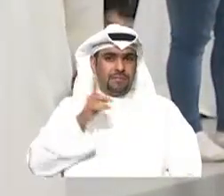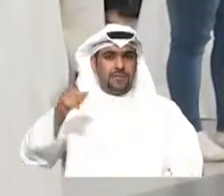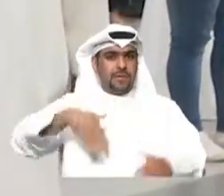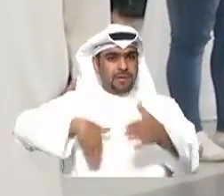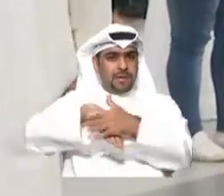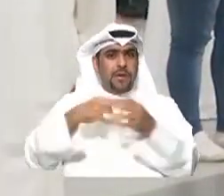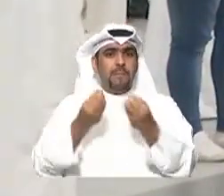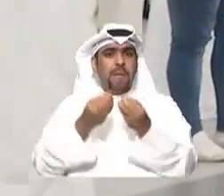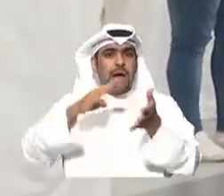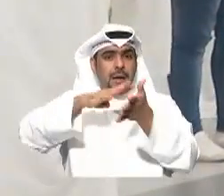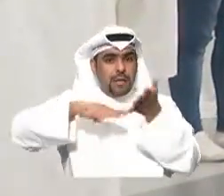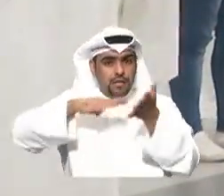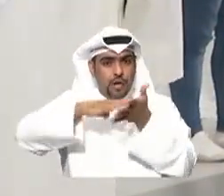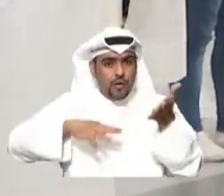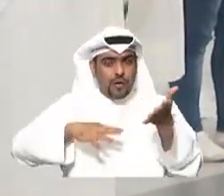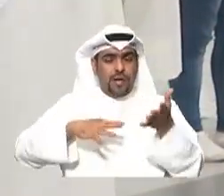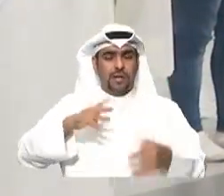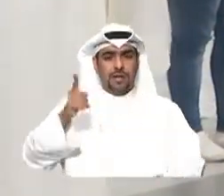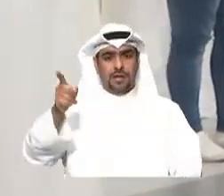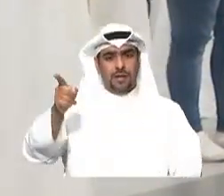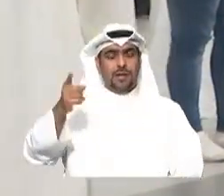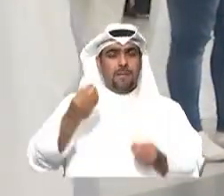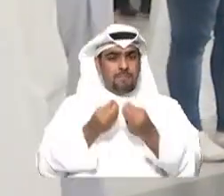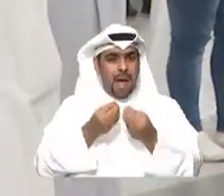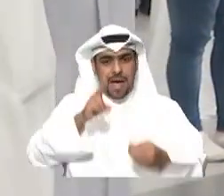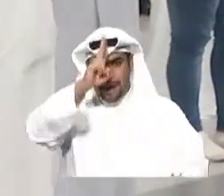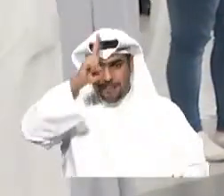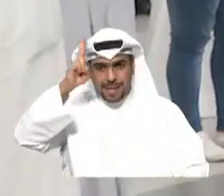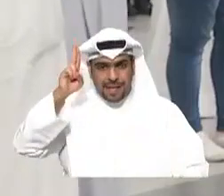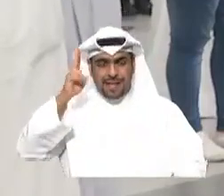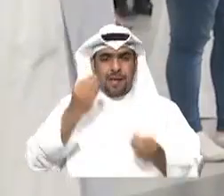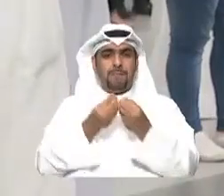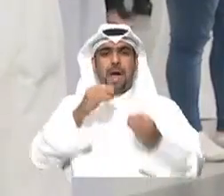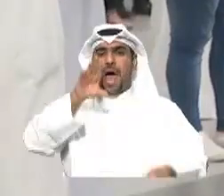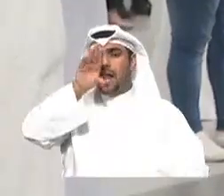ولا محمد صلاح اعتقد هذه يعني